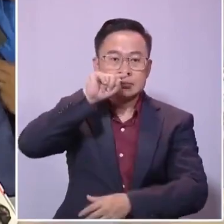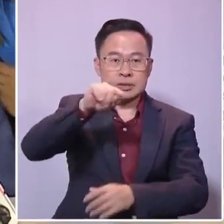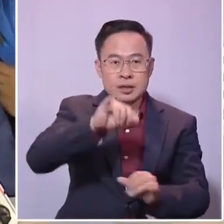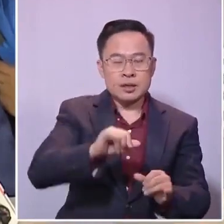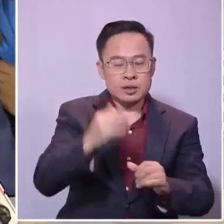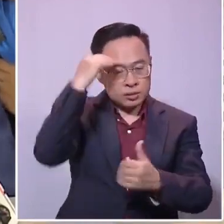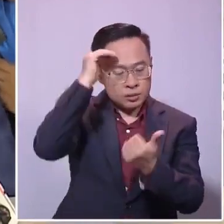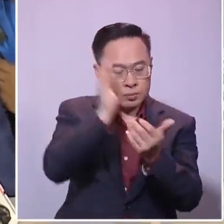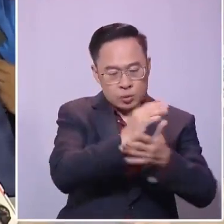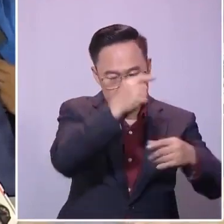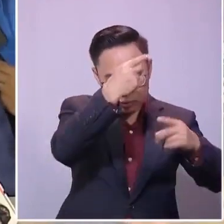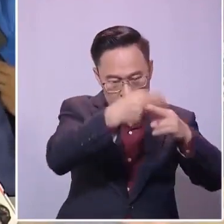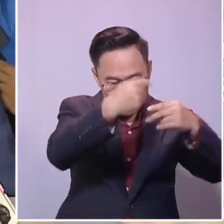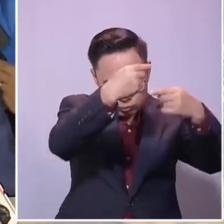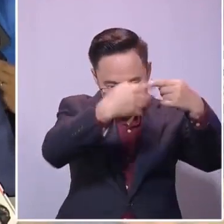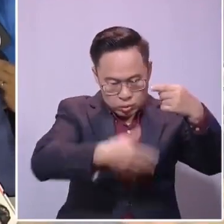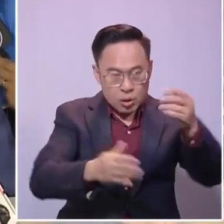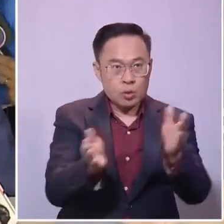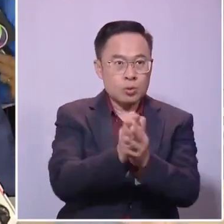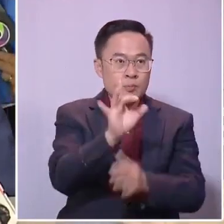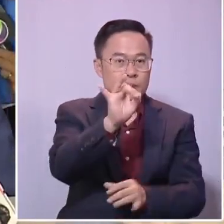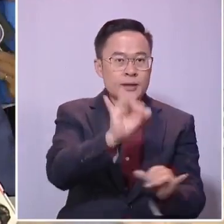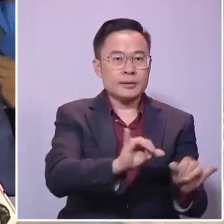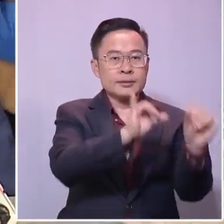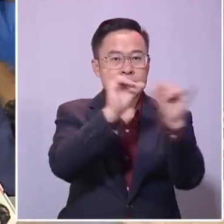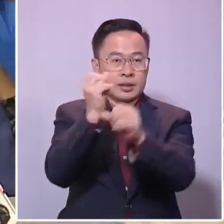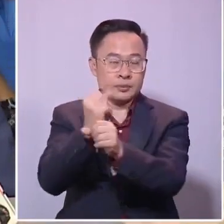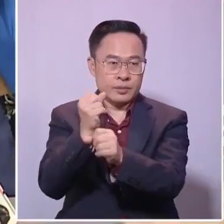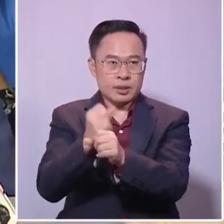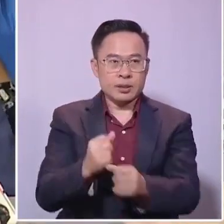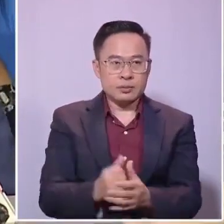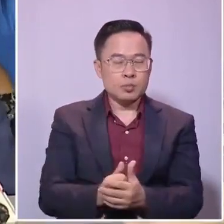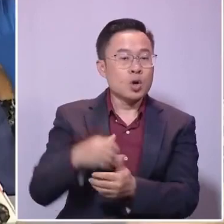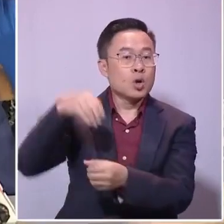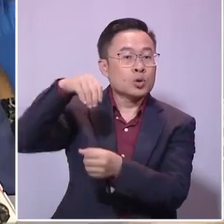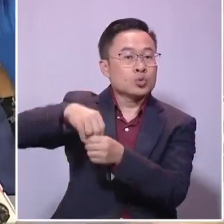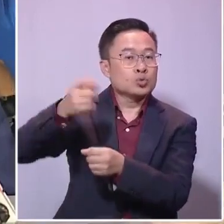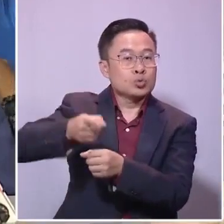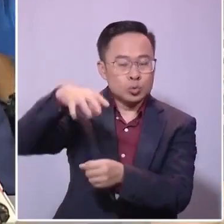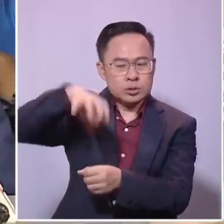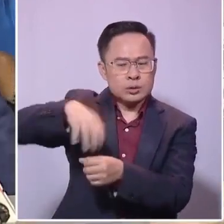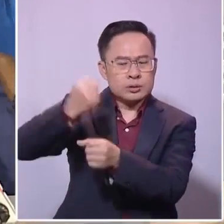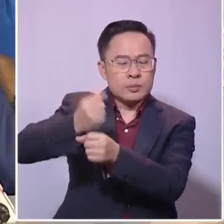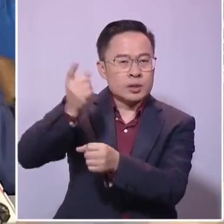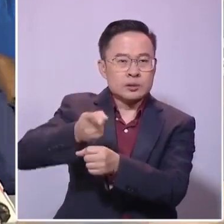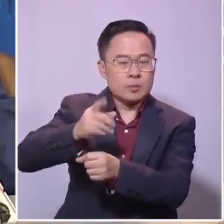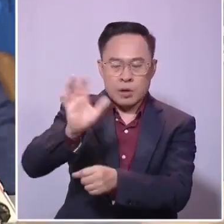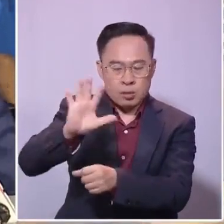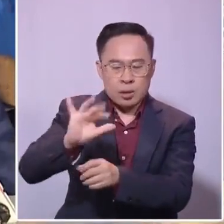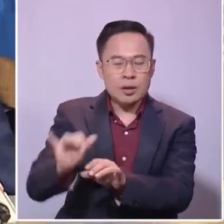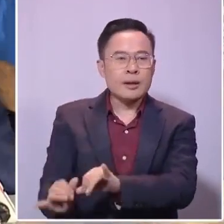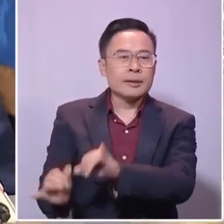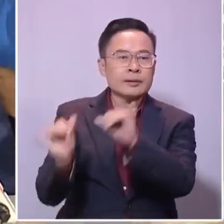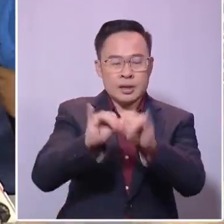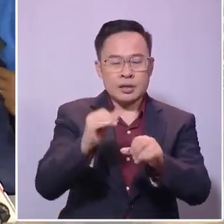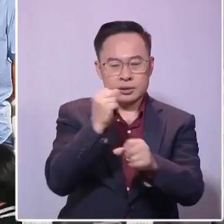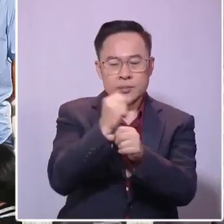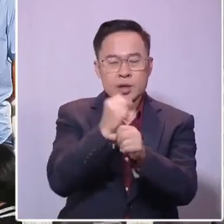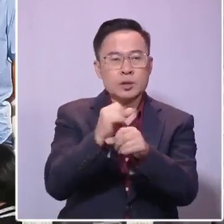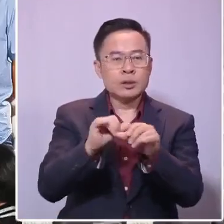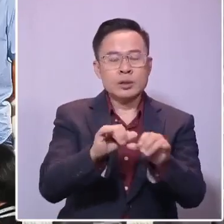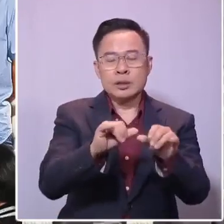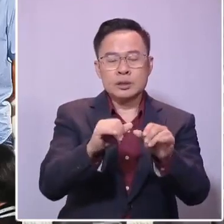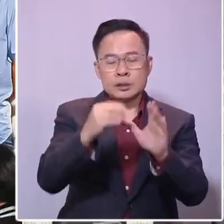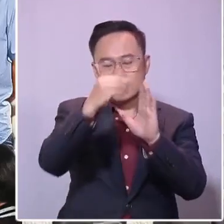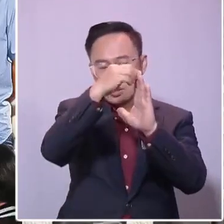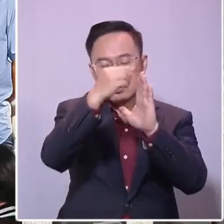ในคำสั่งเนี่ยนะฮะบอกว่าเนาะถ้าหากปฏิบัติหน้าที่เดิมก็ก่อให้เกิดความเสียหายนะครับก็เลยให้ทั้ง 8นายเนี่ยนะฮะมาช่วยราชการ